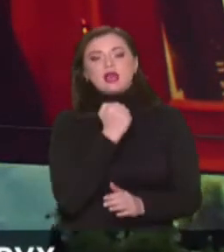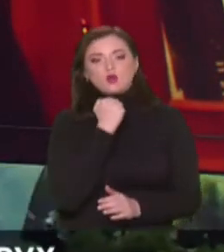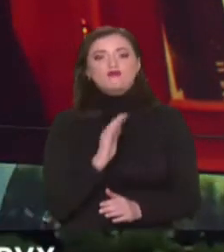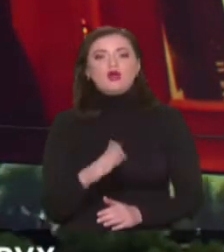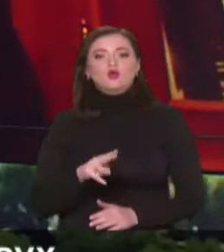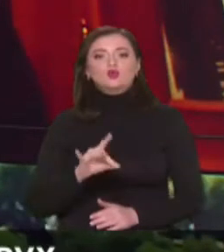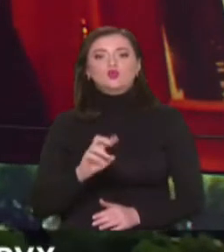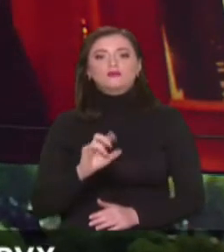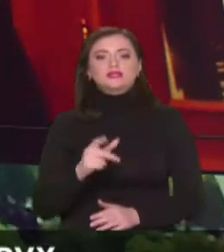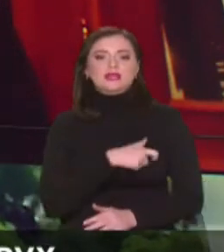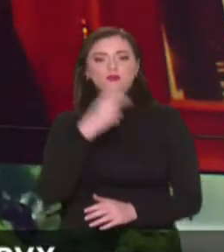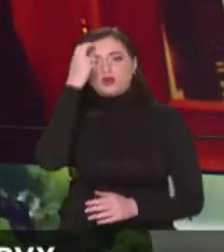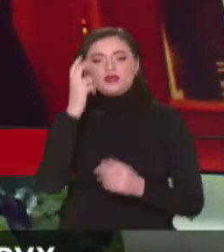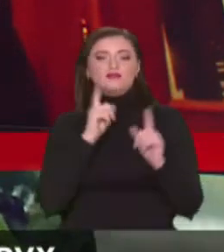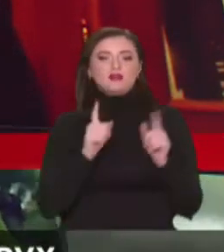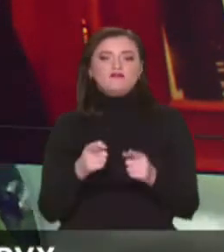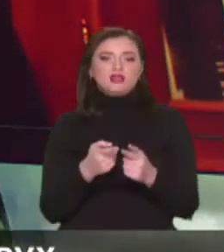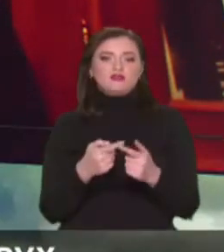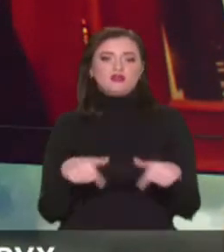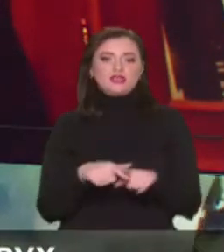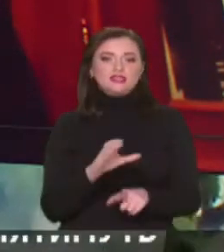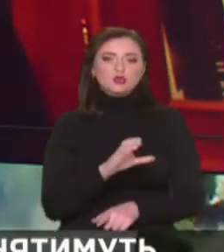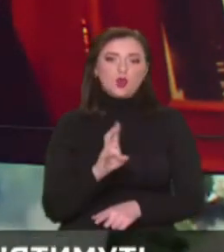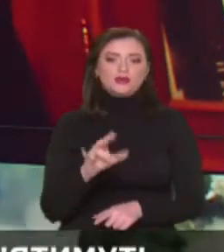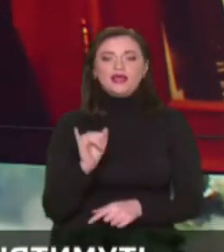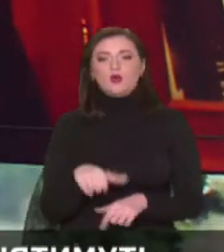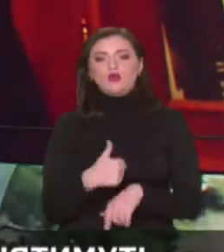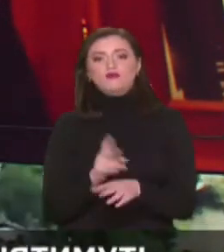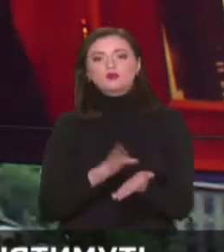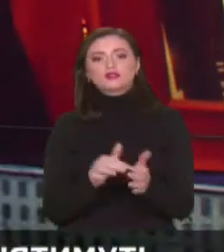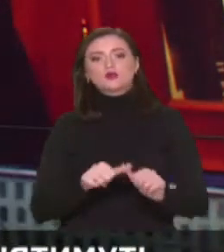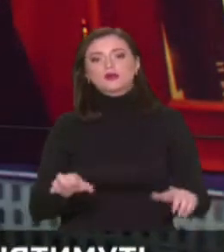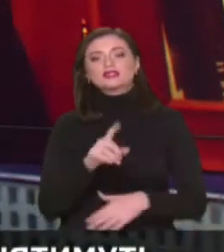Трубіцин, депутат Київради від фракції «Слуга народу» і голова постійної